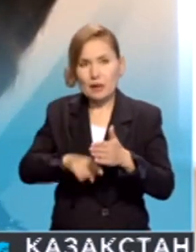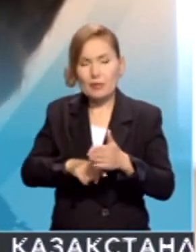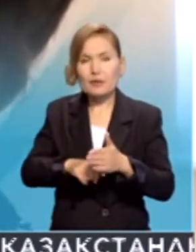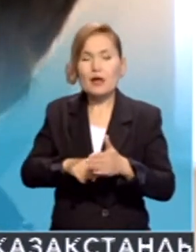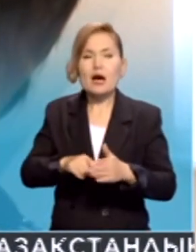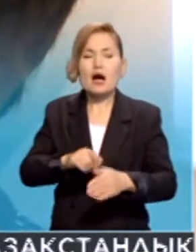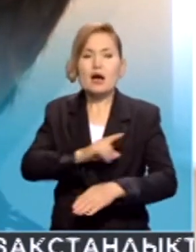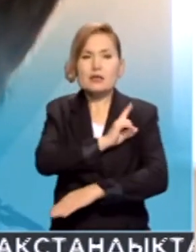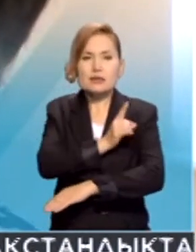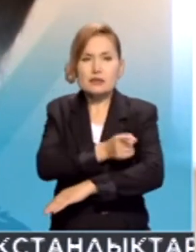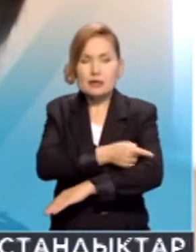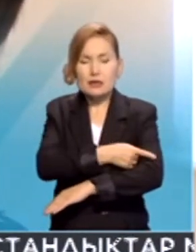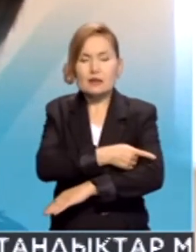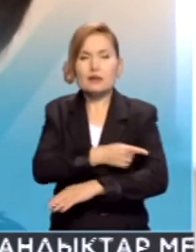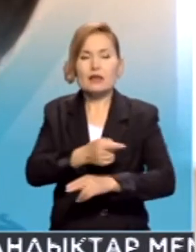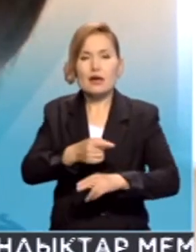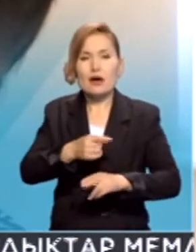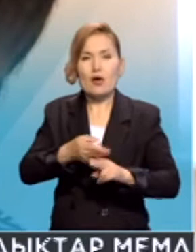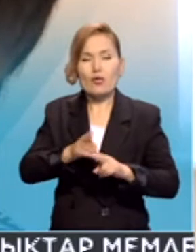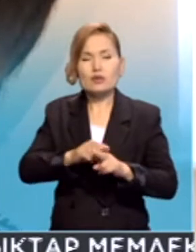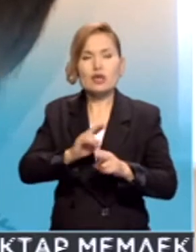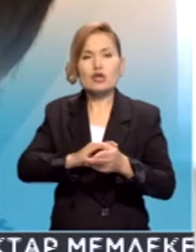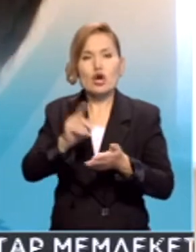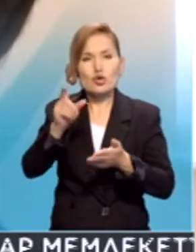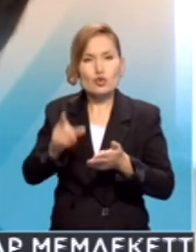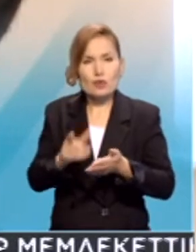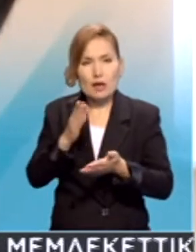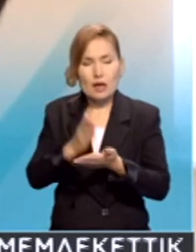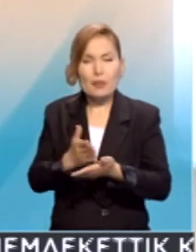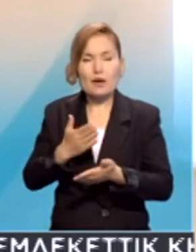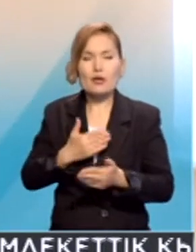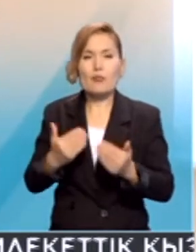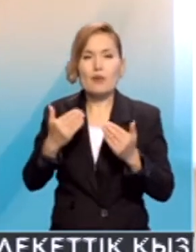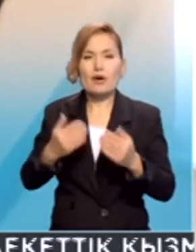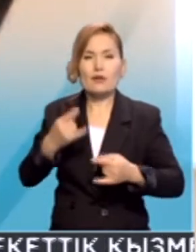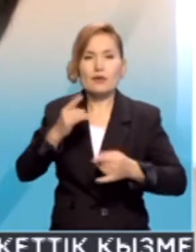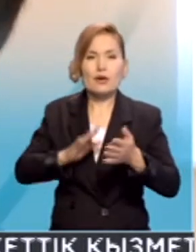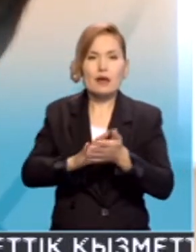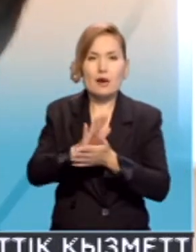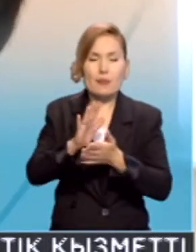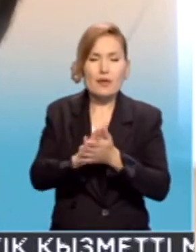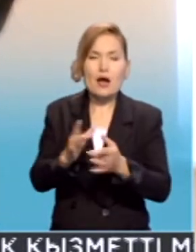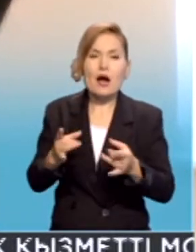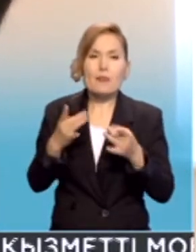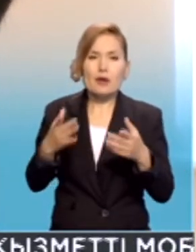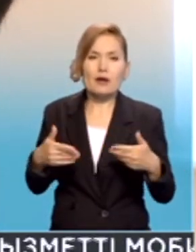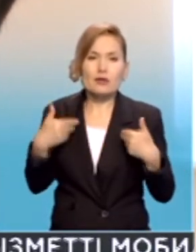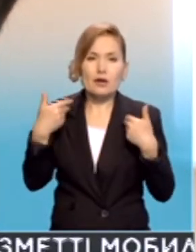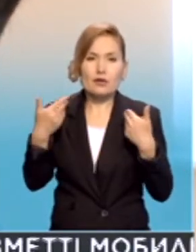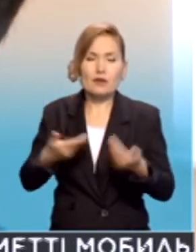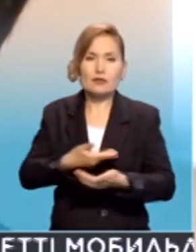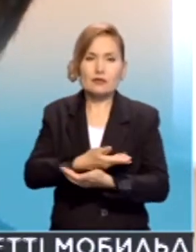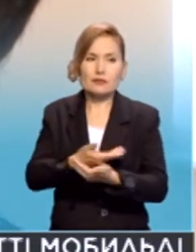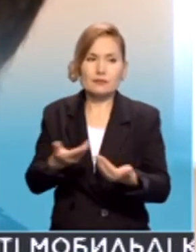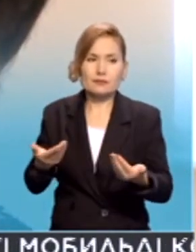Талантты, ынталы мамандар көп. Журналистер одағатынан, бұқаралық ақпарат құралдары қызметкерлері күнмен шын жүректен құттықтаймын.